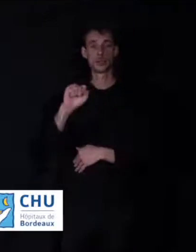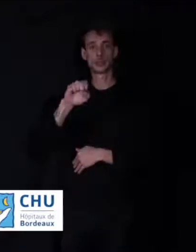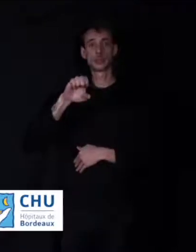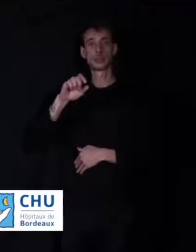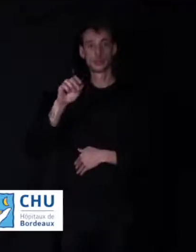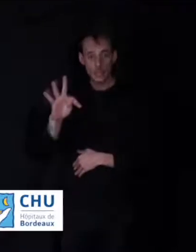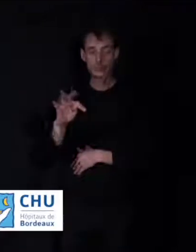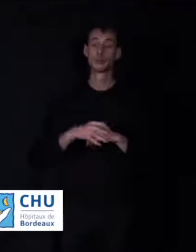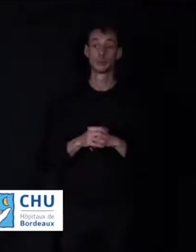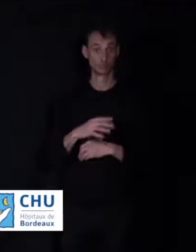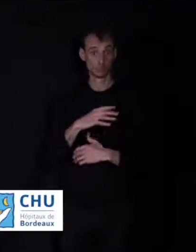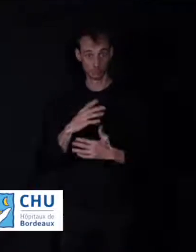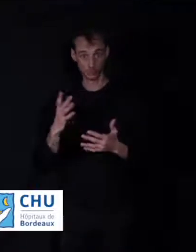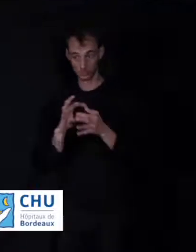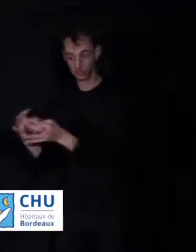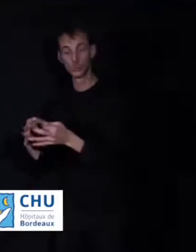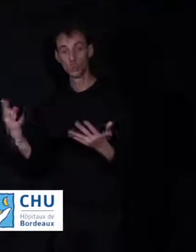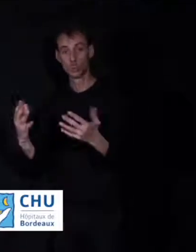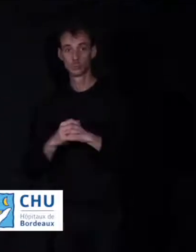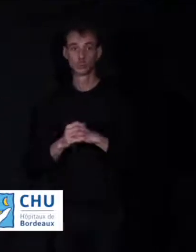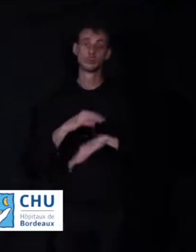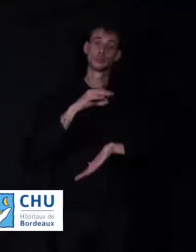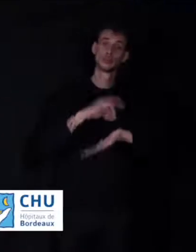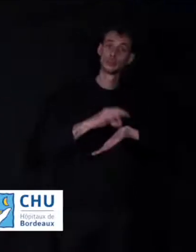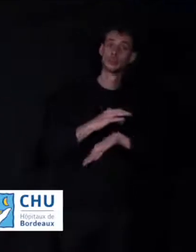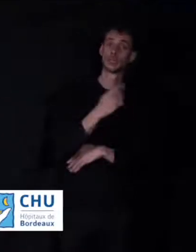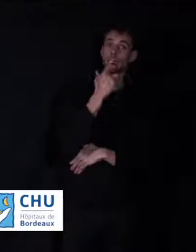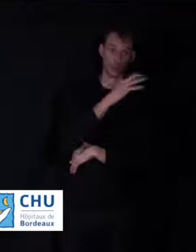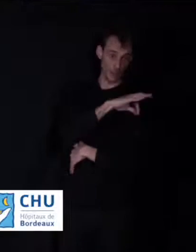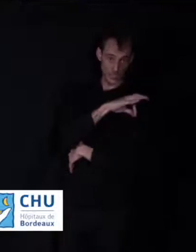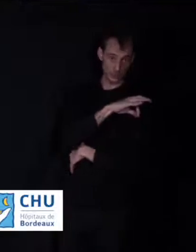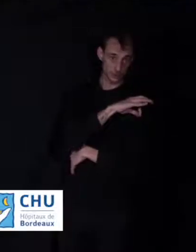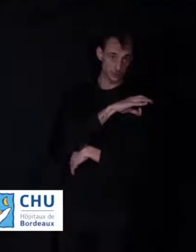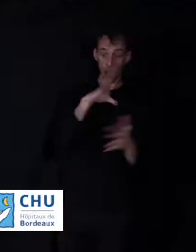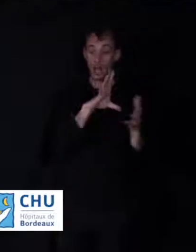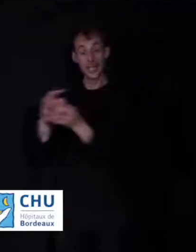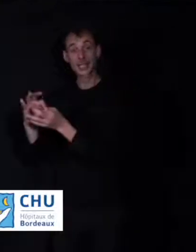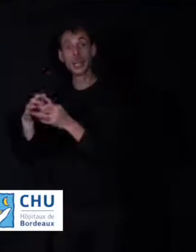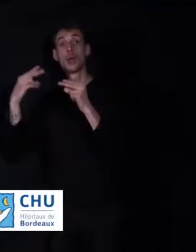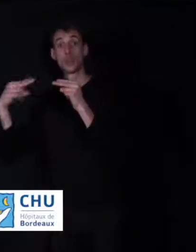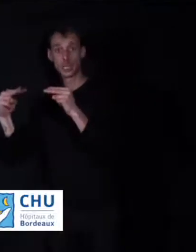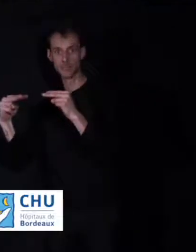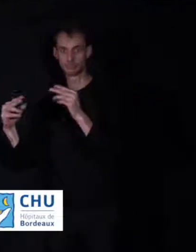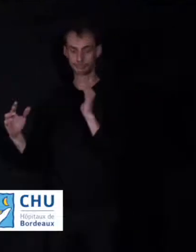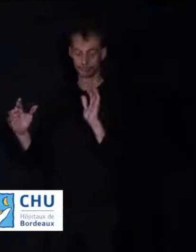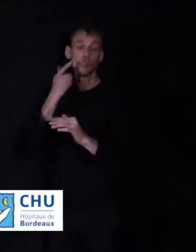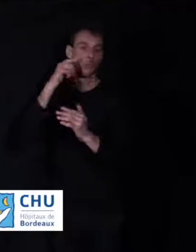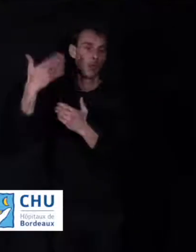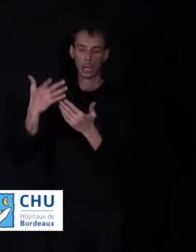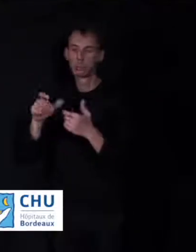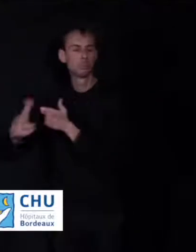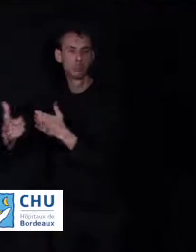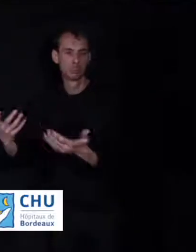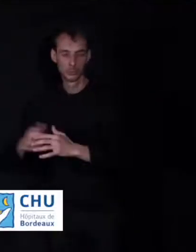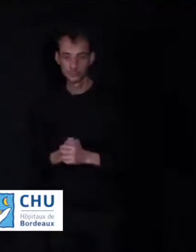rougeole et l'autisme. À partir de là, on verra ce qui s'est passé. Et enfin, la vaccination